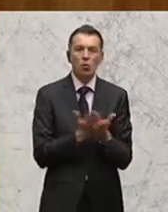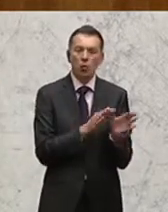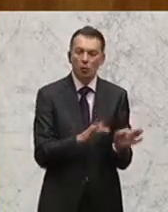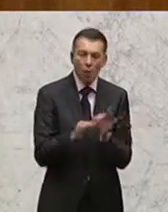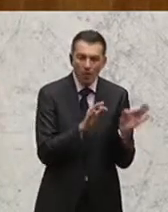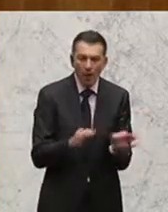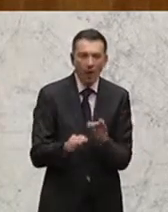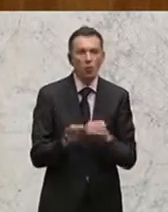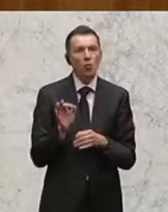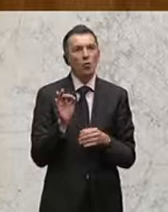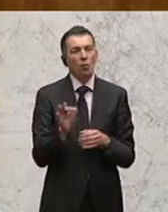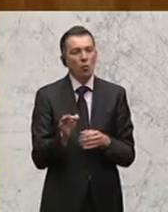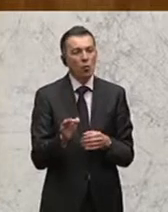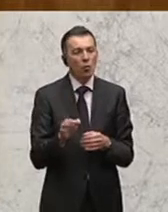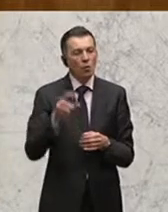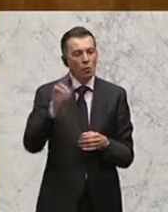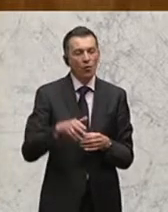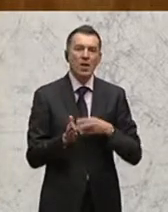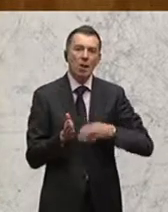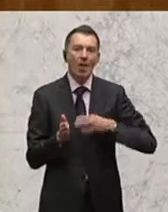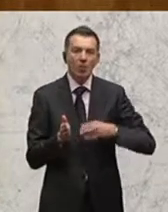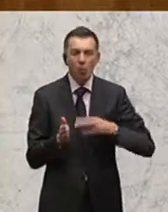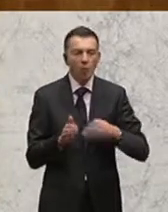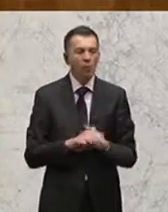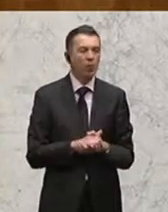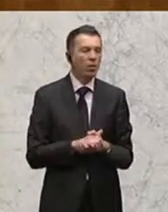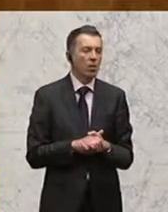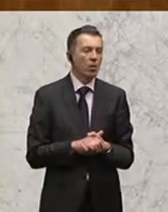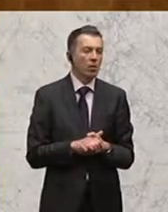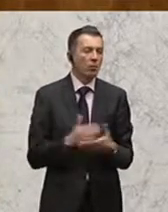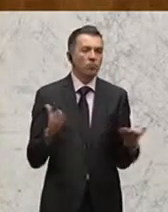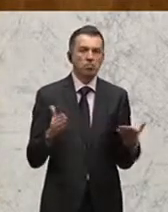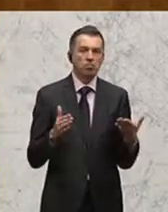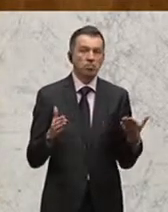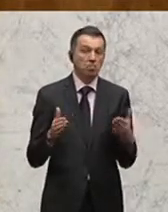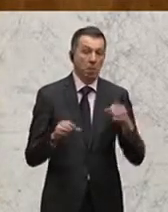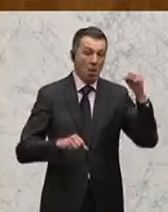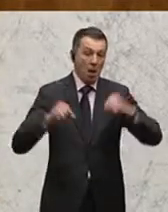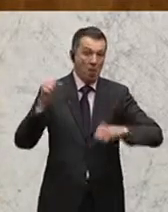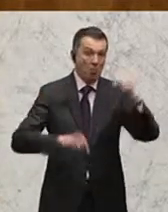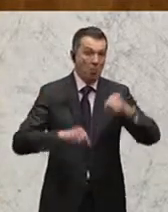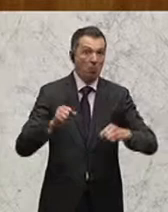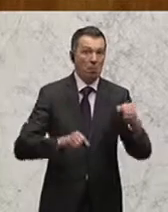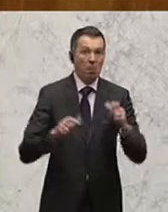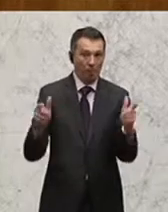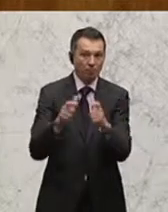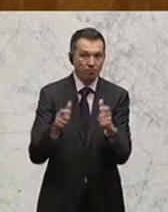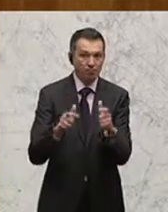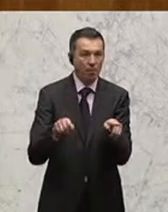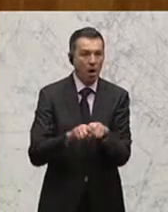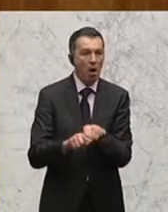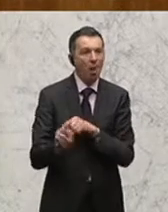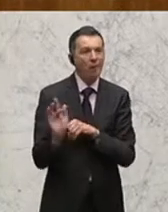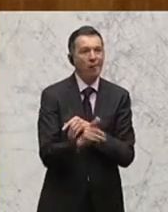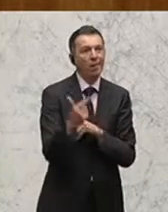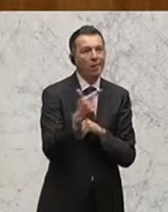Vorbereitungen zu treffen, um auf einem Wiener Bahnhof ein Attentat offensichtlich zu planen, der festgenommen wurde, wo auch gegen zwei